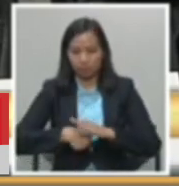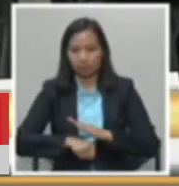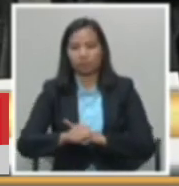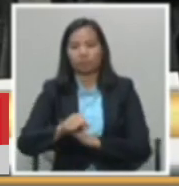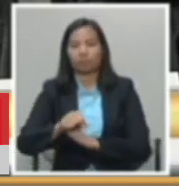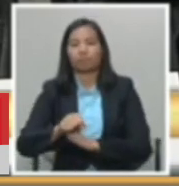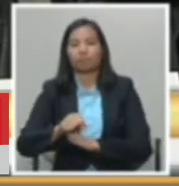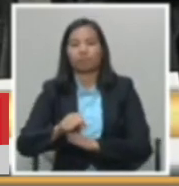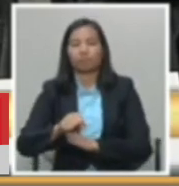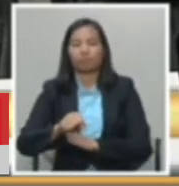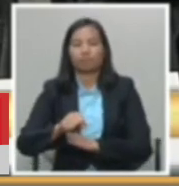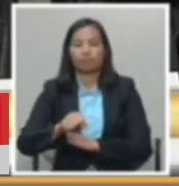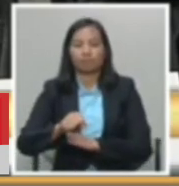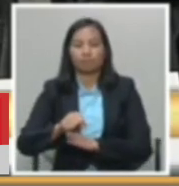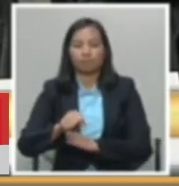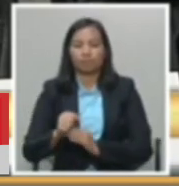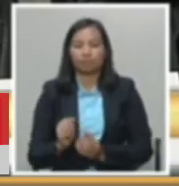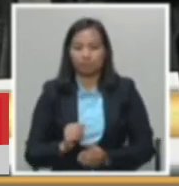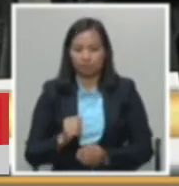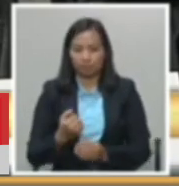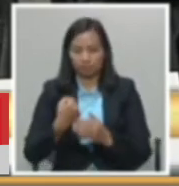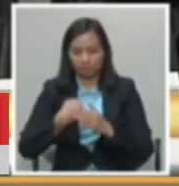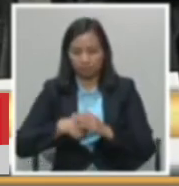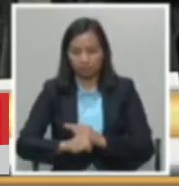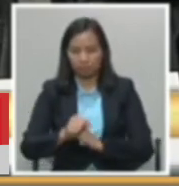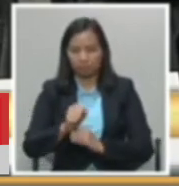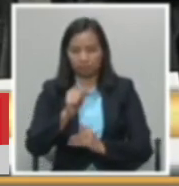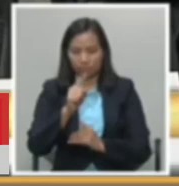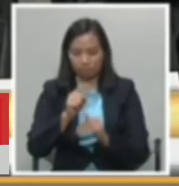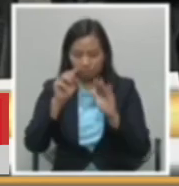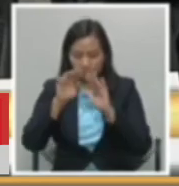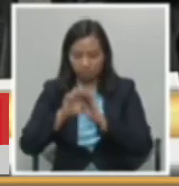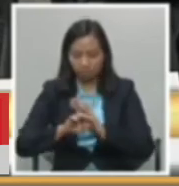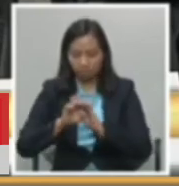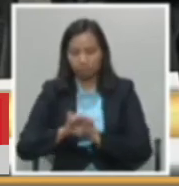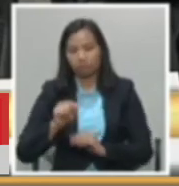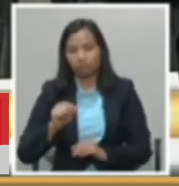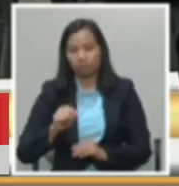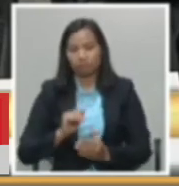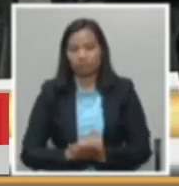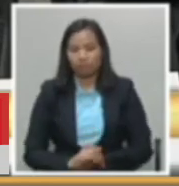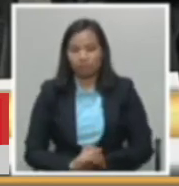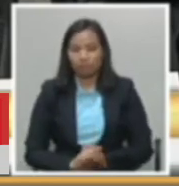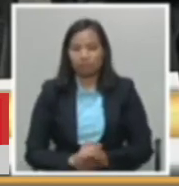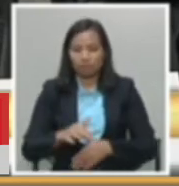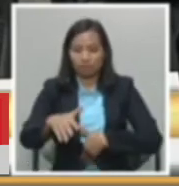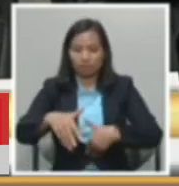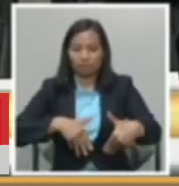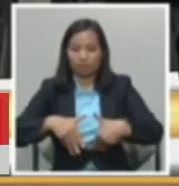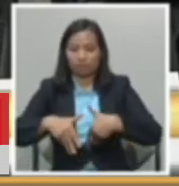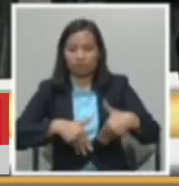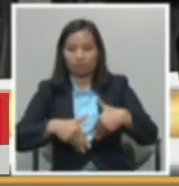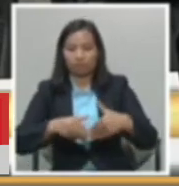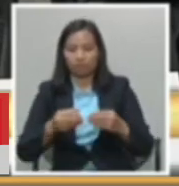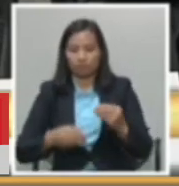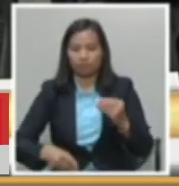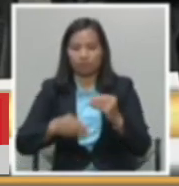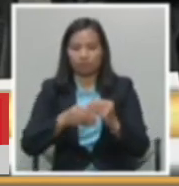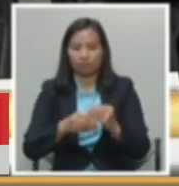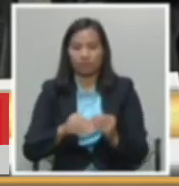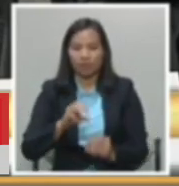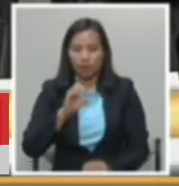ครับเรียกว่ากับอัตราการตายใกล้เคียงกันมากประชากรขณะนี้มีเพิ่มแค่